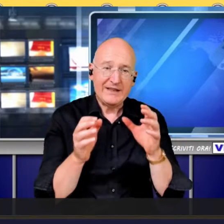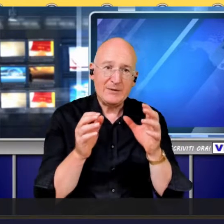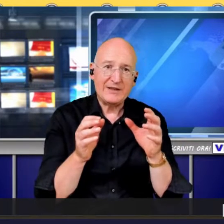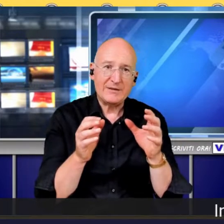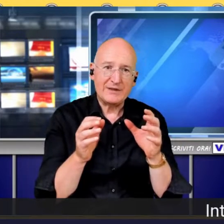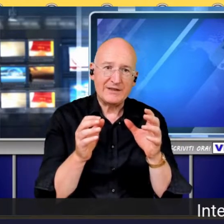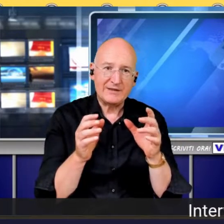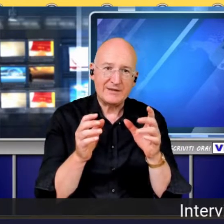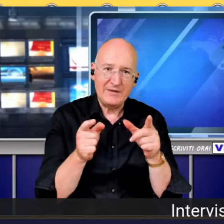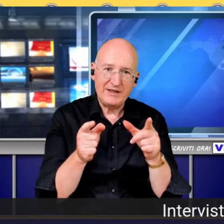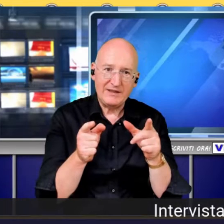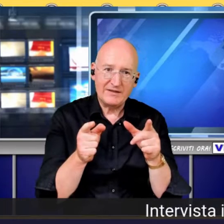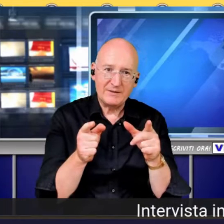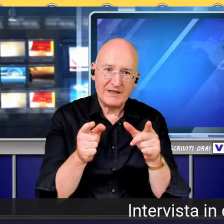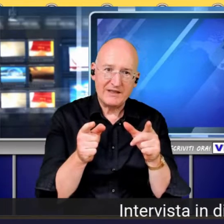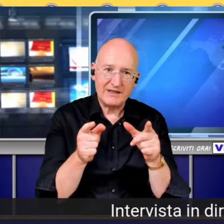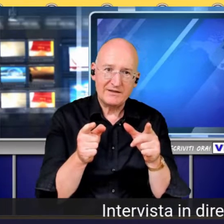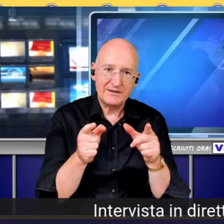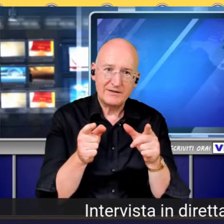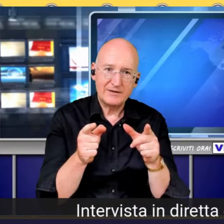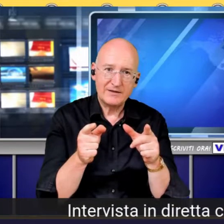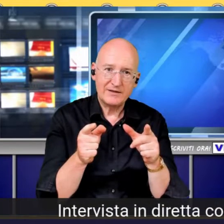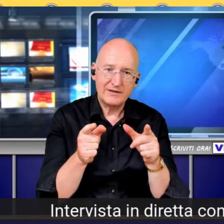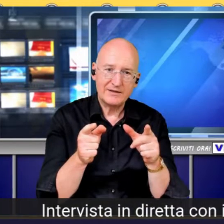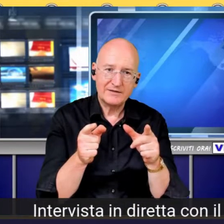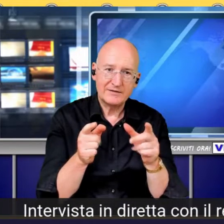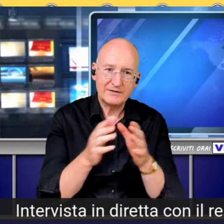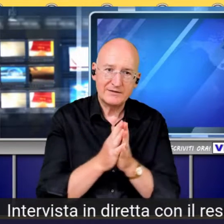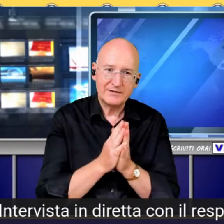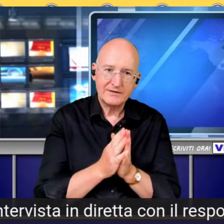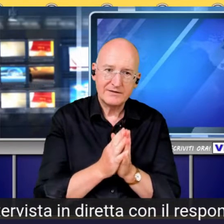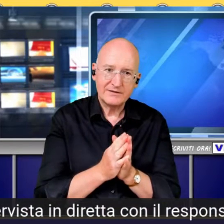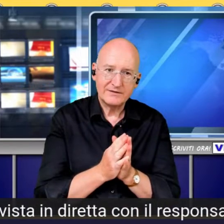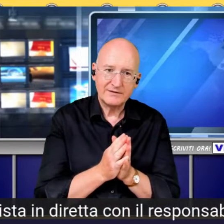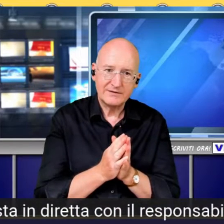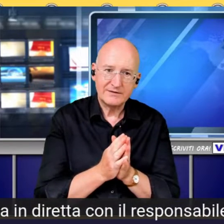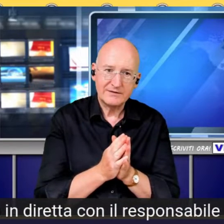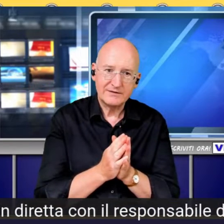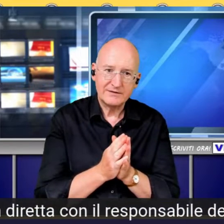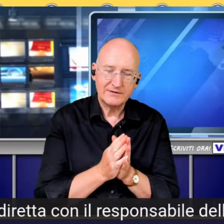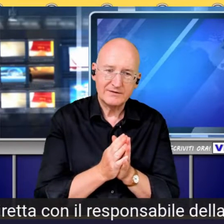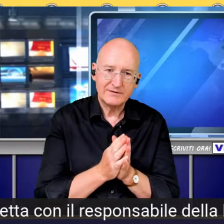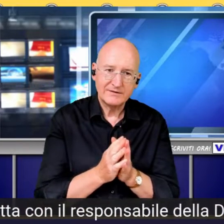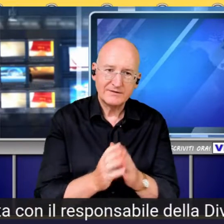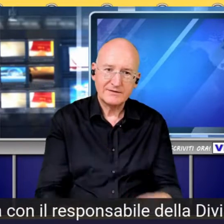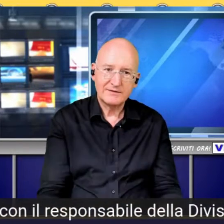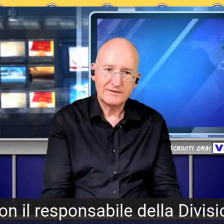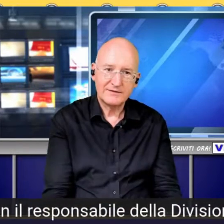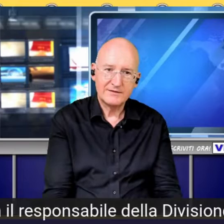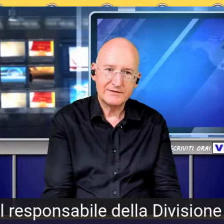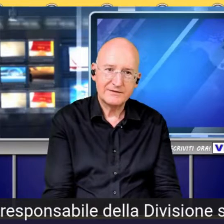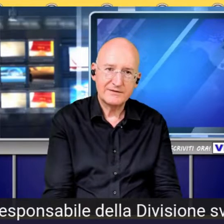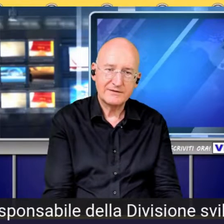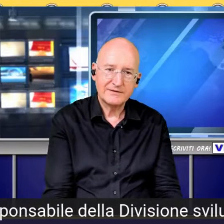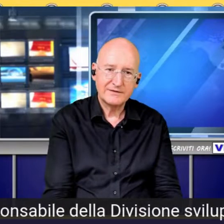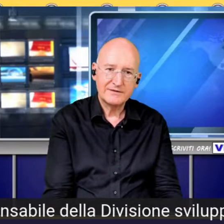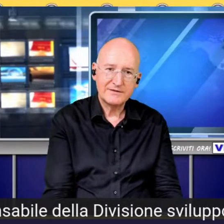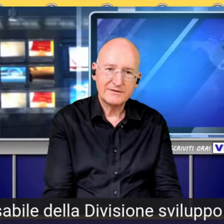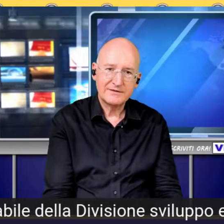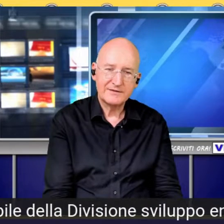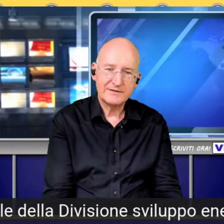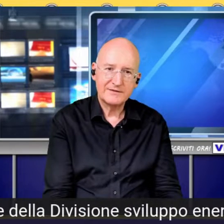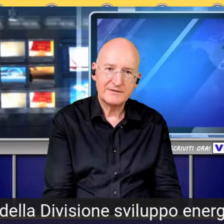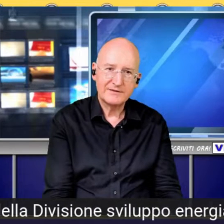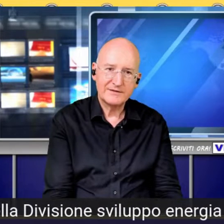professoressa, dimmi, Merlino. No, io volevo fare una domanda un attimino un po'